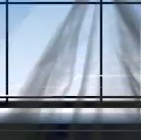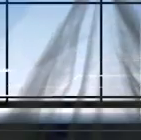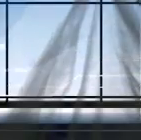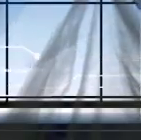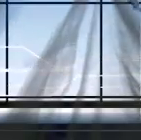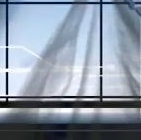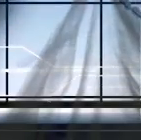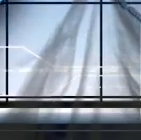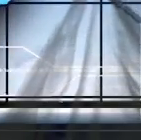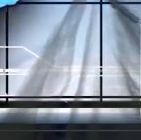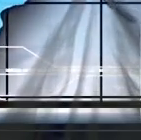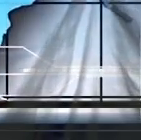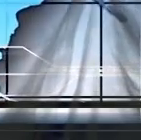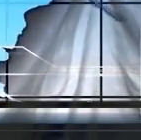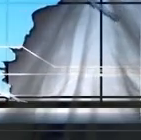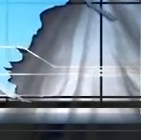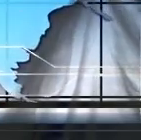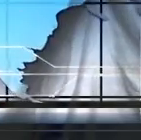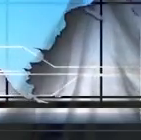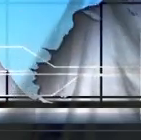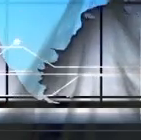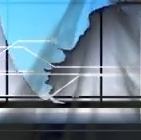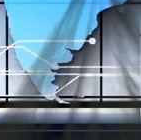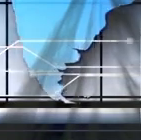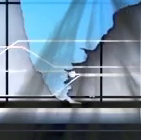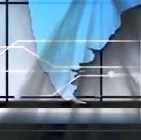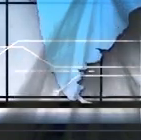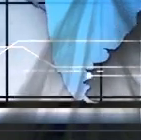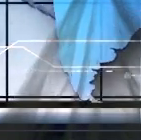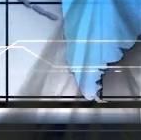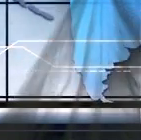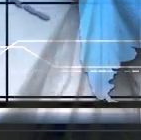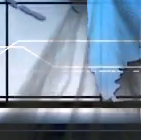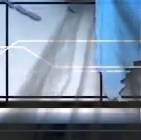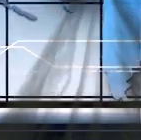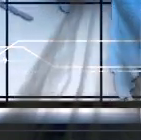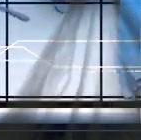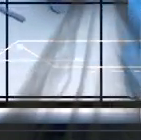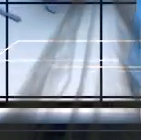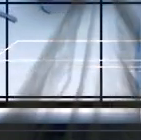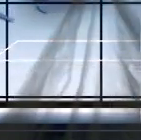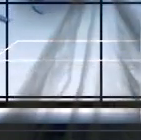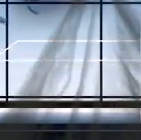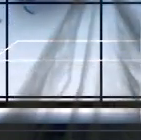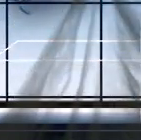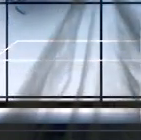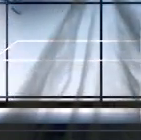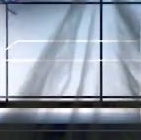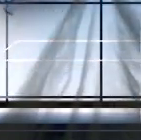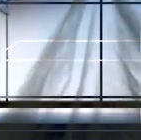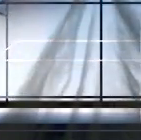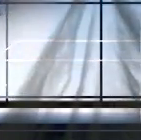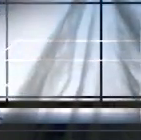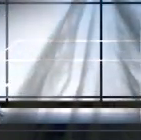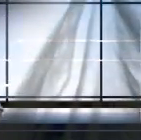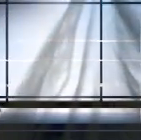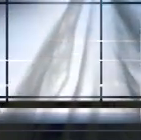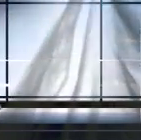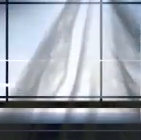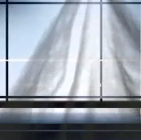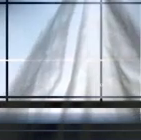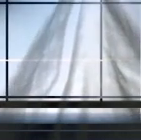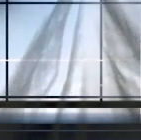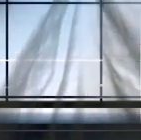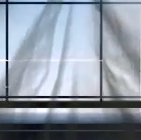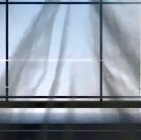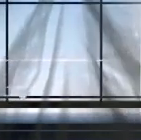Ndị enyi m sitere ụwa niile gburugburu, obi dị m ụtọ na unu na-esonye m na mgbasa ozi